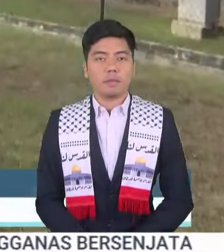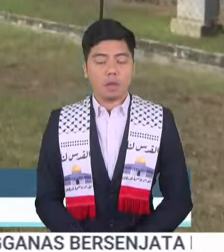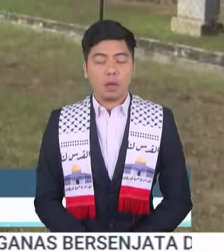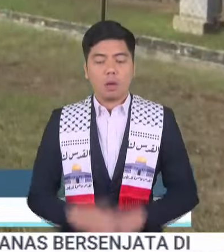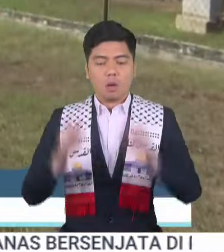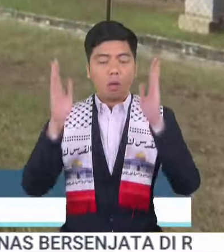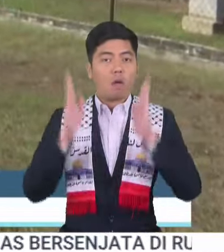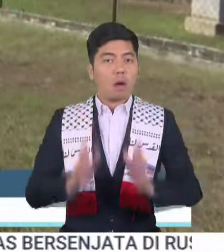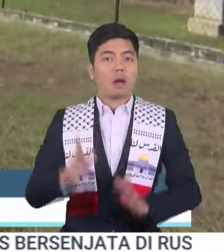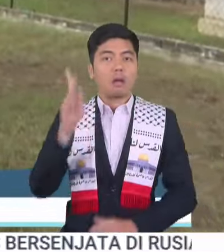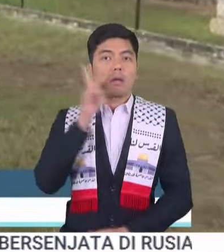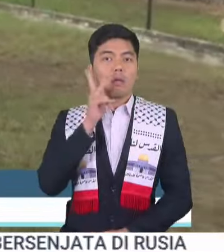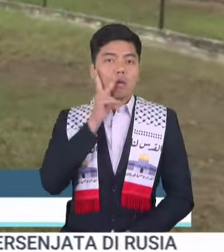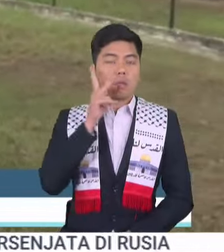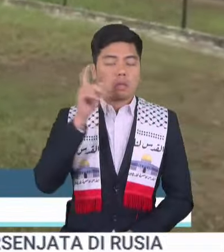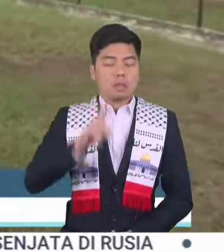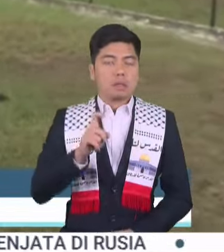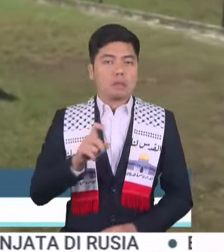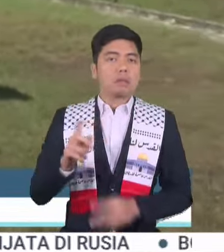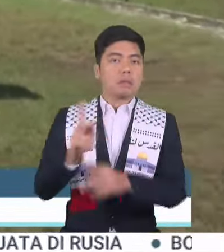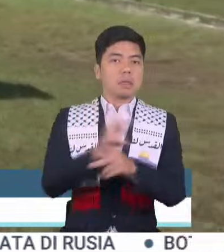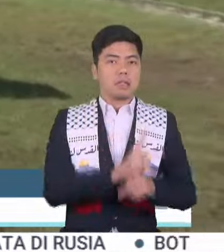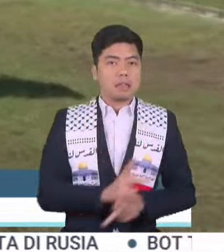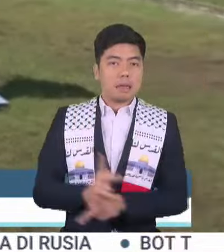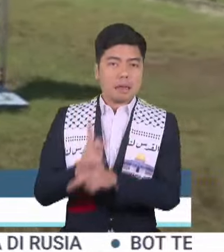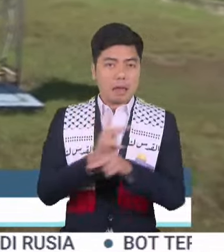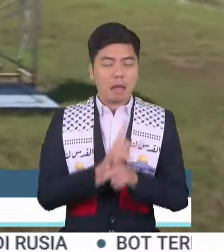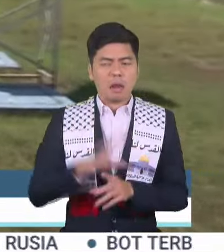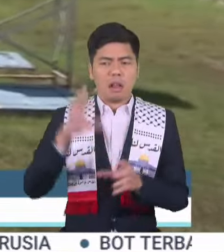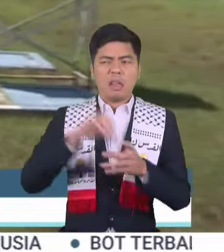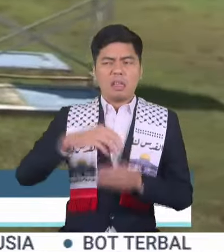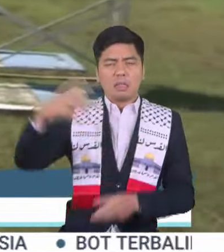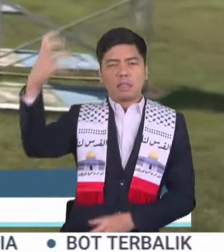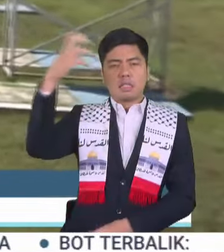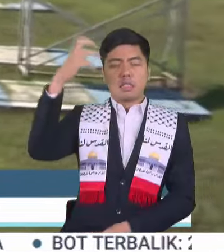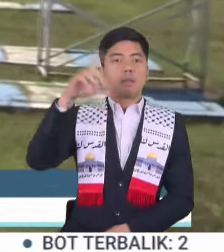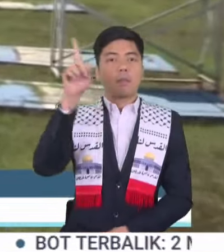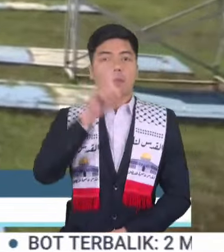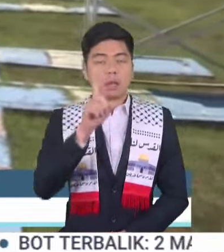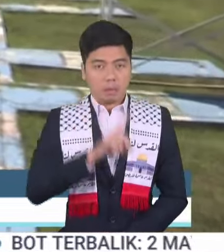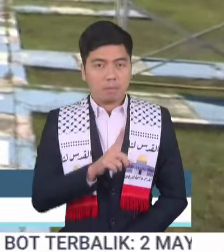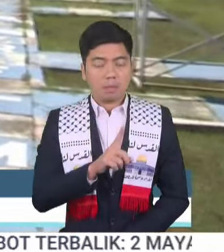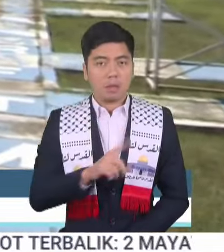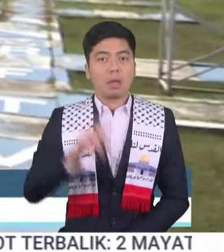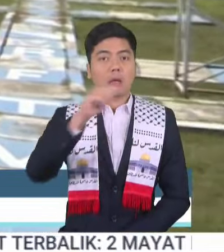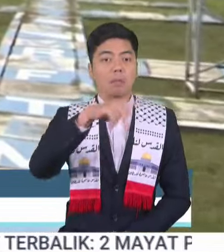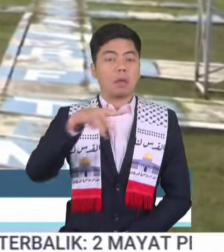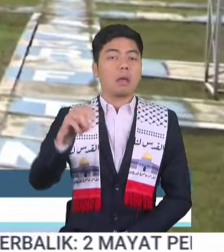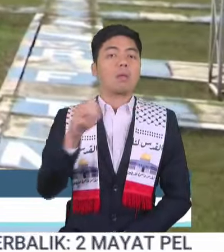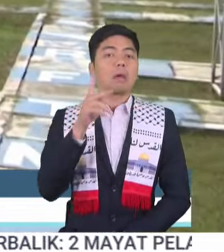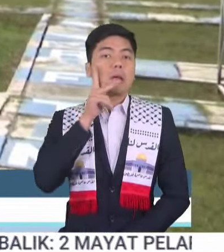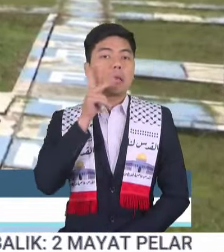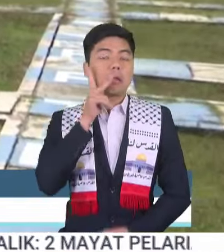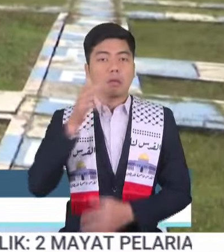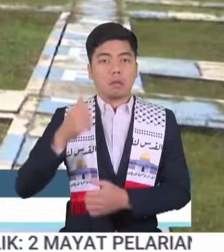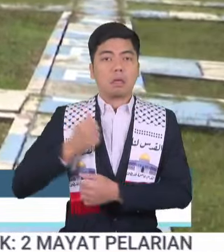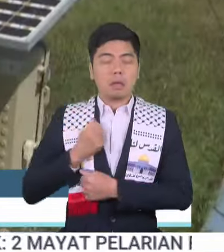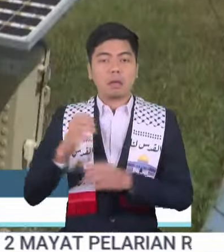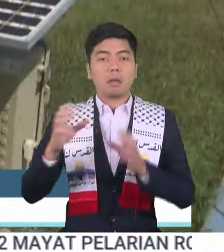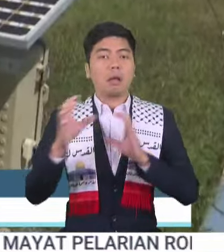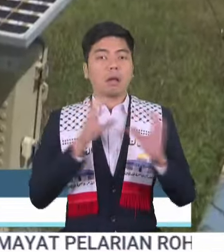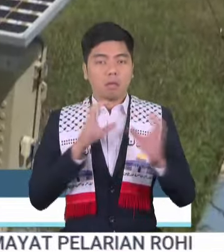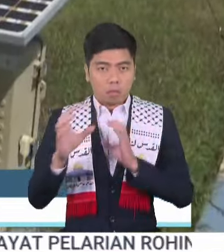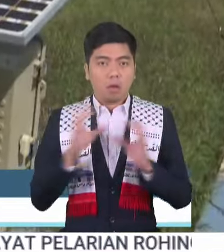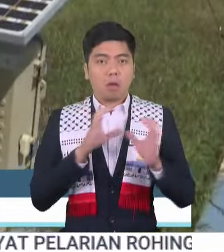Penduduk di Kedah diminta sentiasa berjaga-jaga dan dalam keadaan cuaca panas. Angkatan Pertahanan Awam Malaysia APM Kedah menerusi